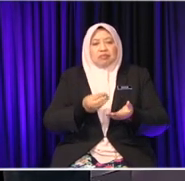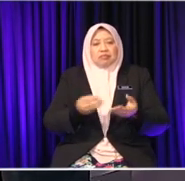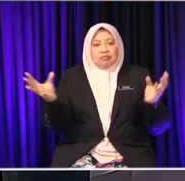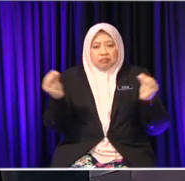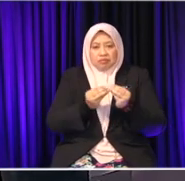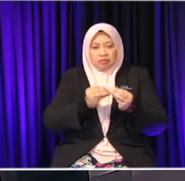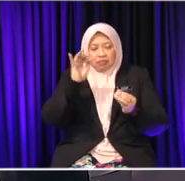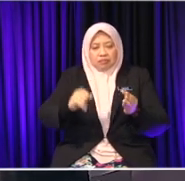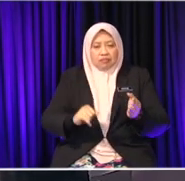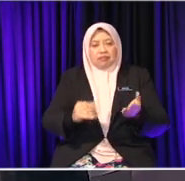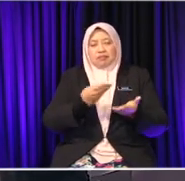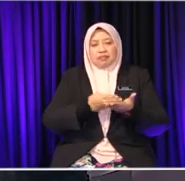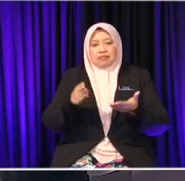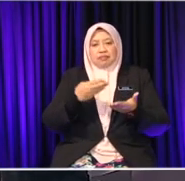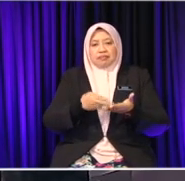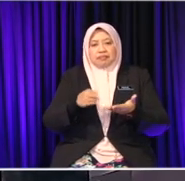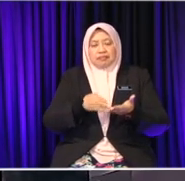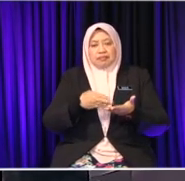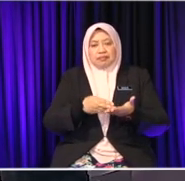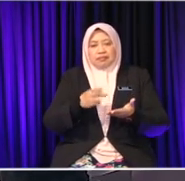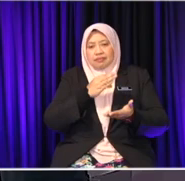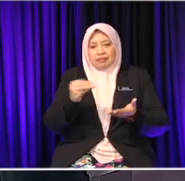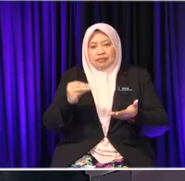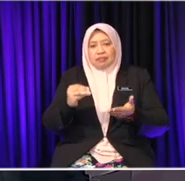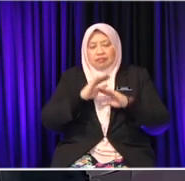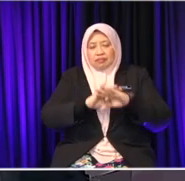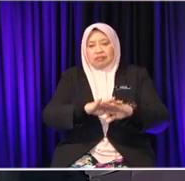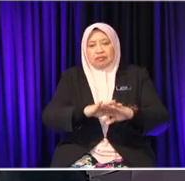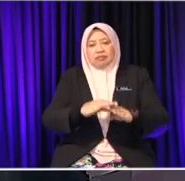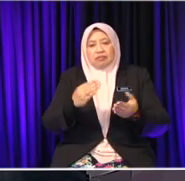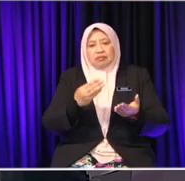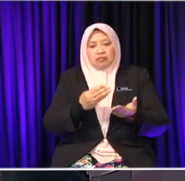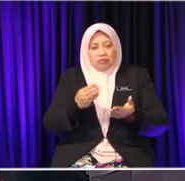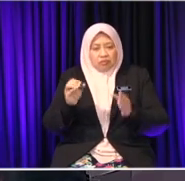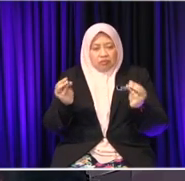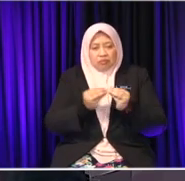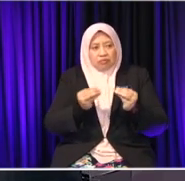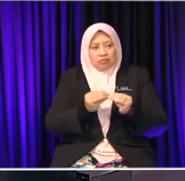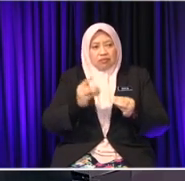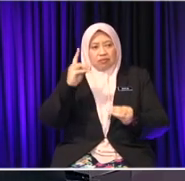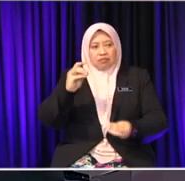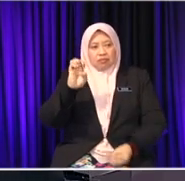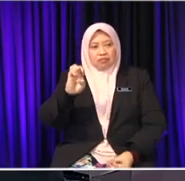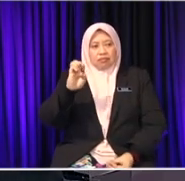jumlah tidak tebal dia beli berapa